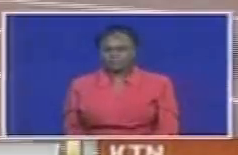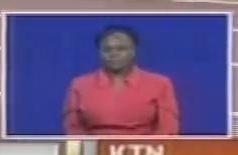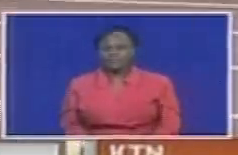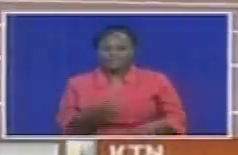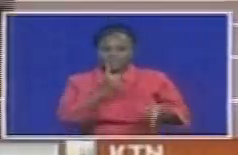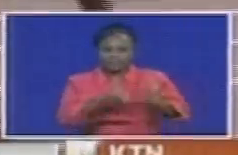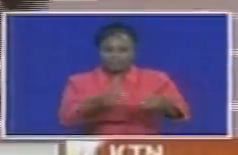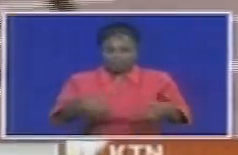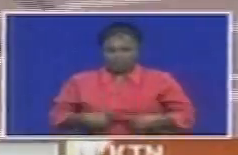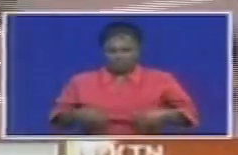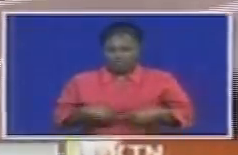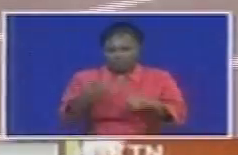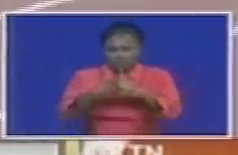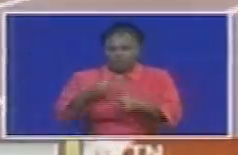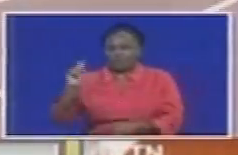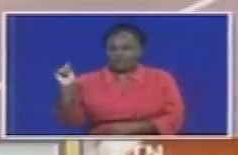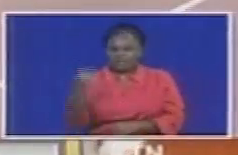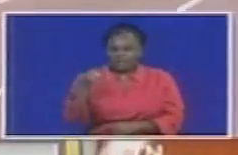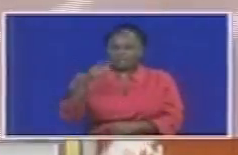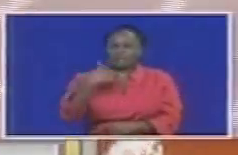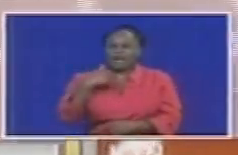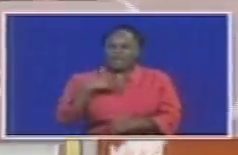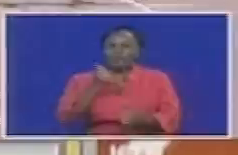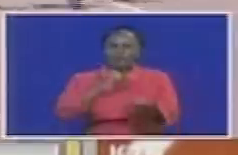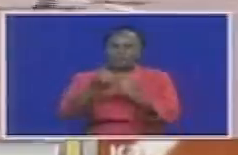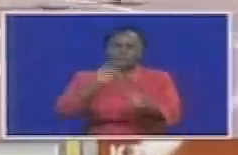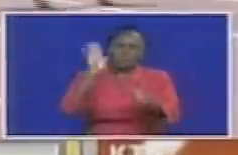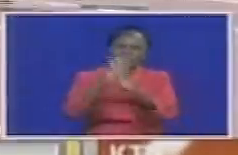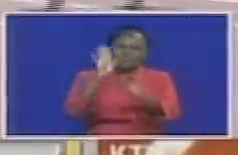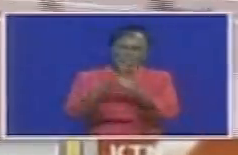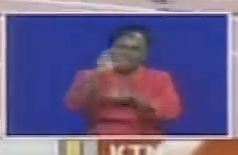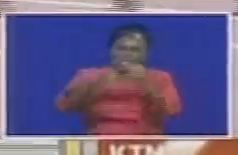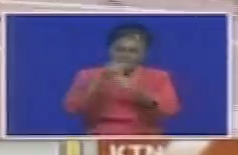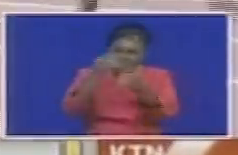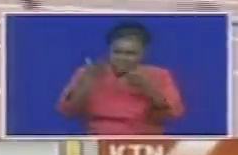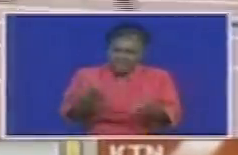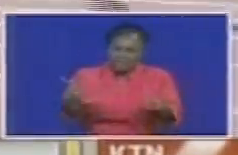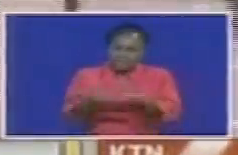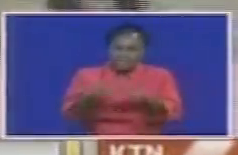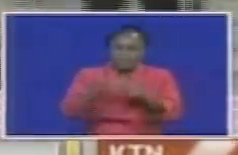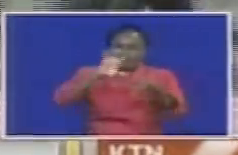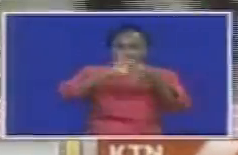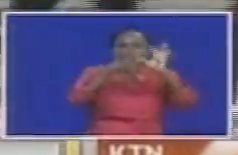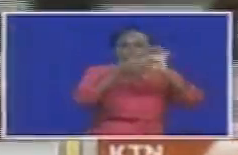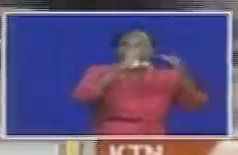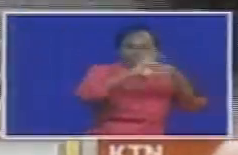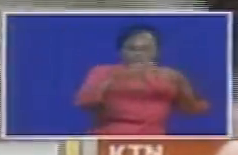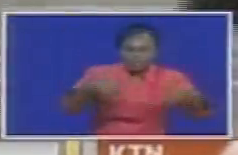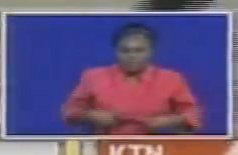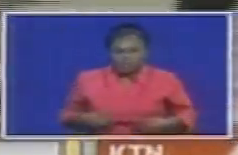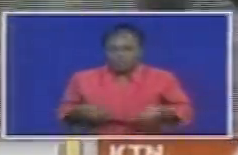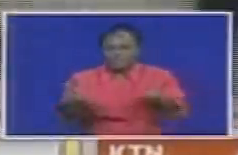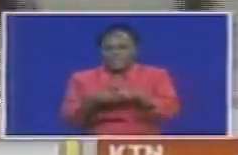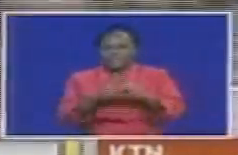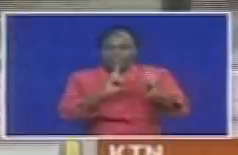Wanariadha chipukizi kutoka humu nchini wana mashindano chungu nzima kushiriki mwaka huu, huku mashindano ya Olimpiki kwa chipukizi na mashindano ya dunia wanariadha